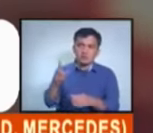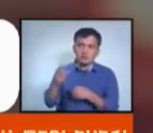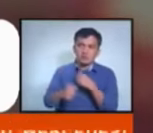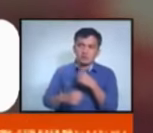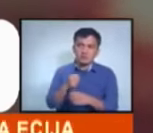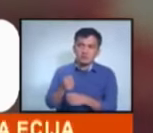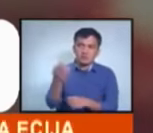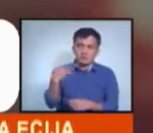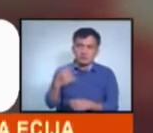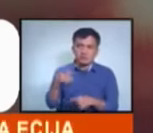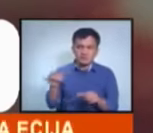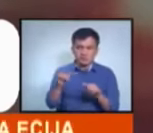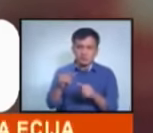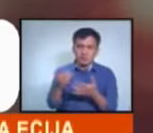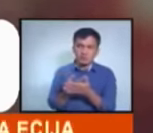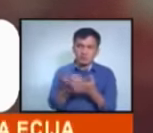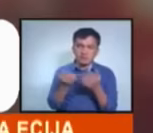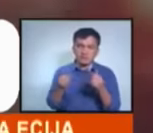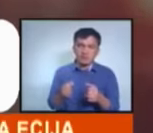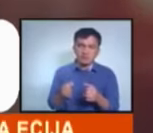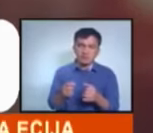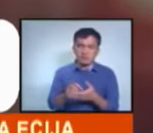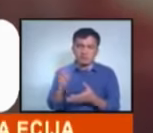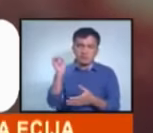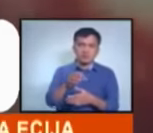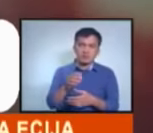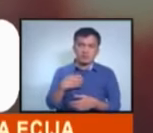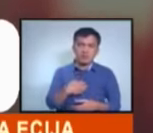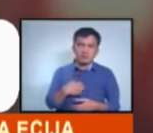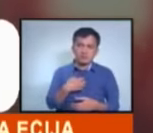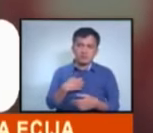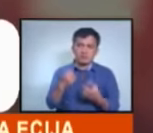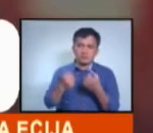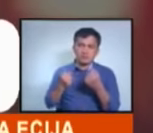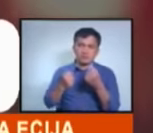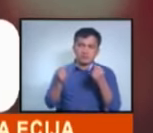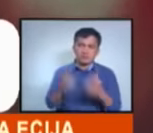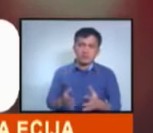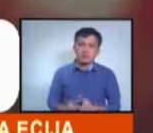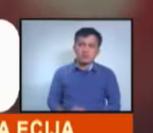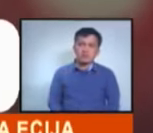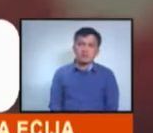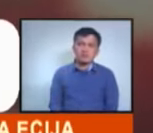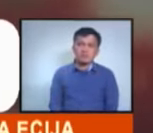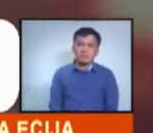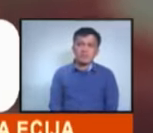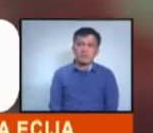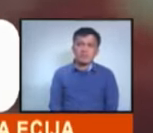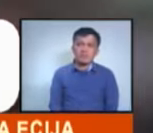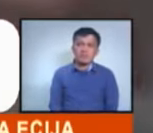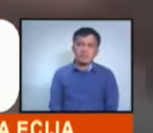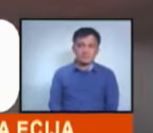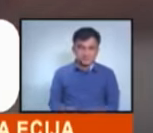na ang nakakaraan. Tulad ng bagong insidente, nambato rin daw ang inireklamong motorista.